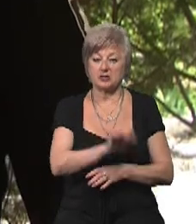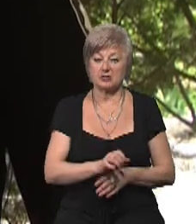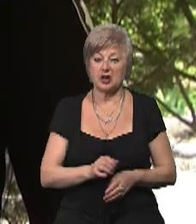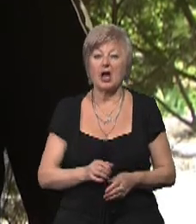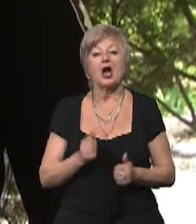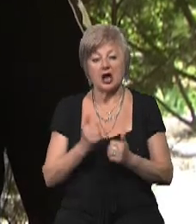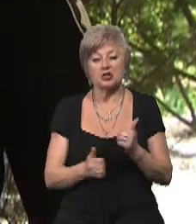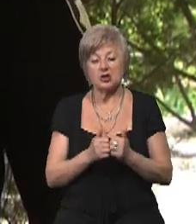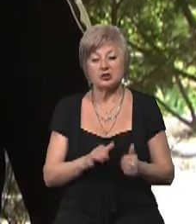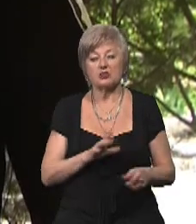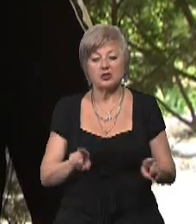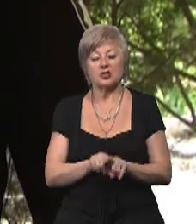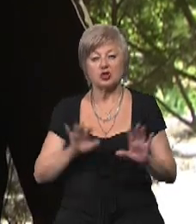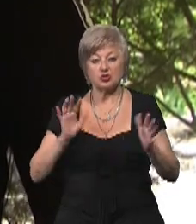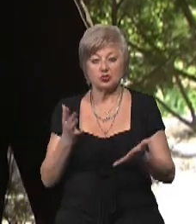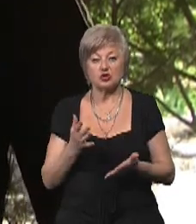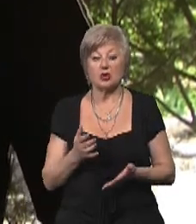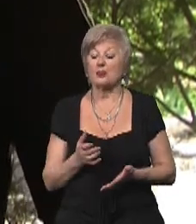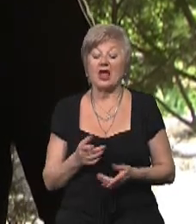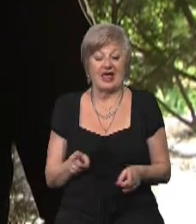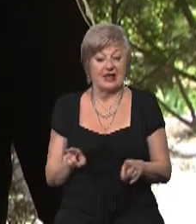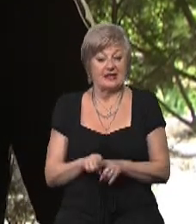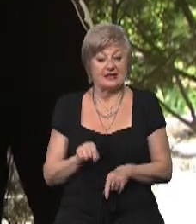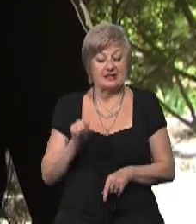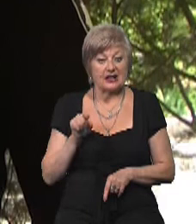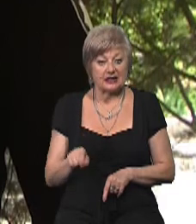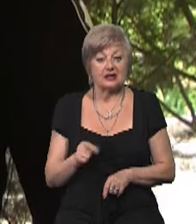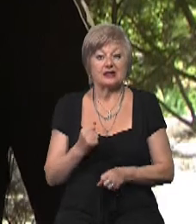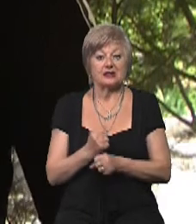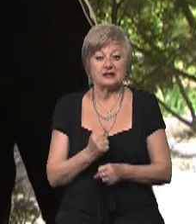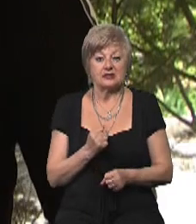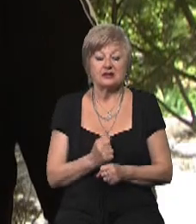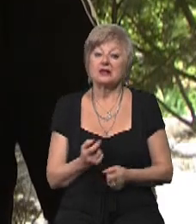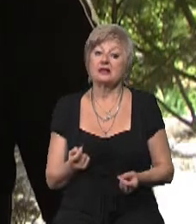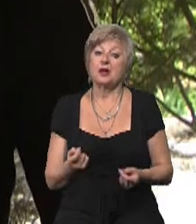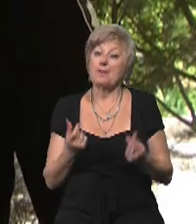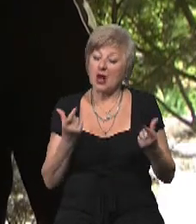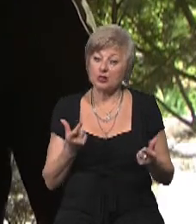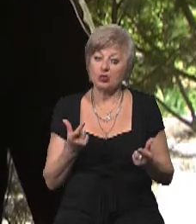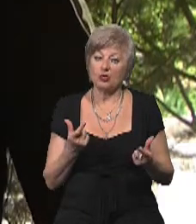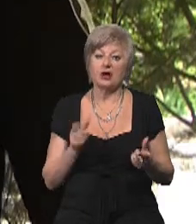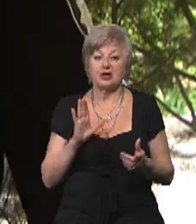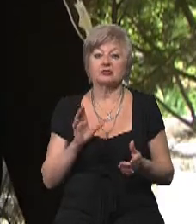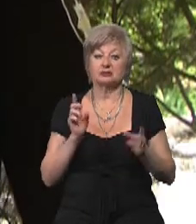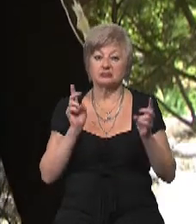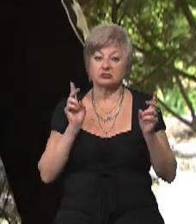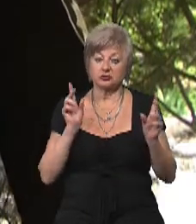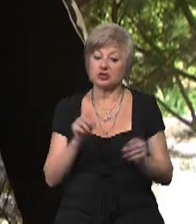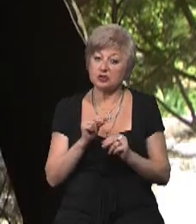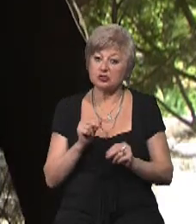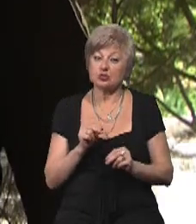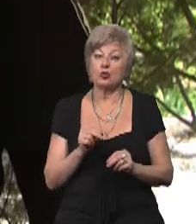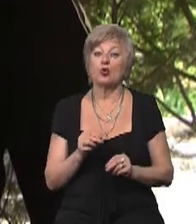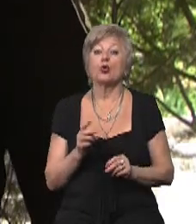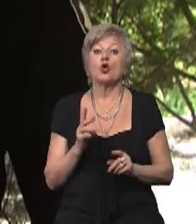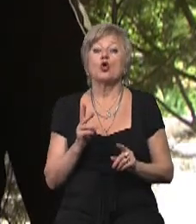випадки виникають? Випадки щодо саме таких видів ушкоджень, то дуже мало, звісно, на щастя. Але